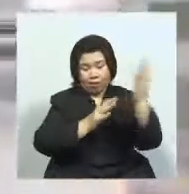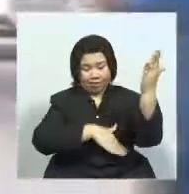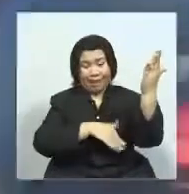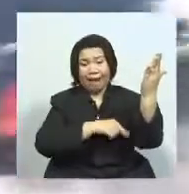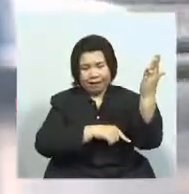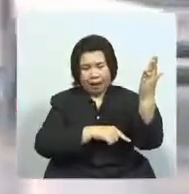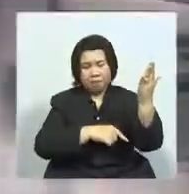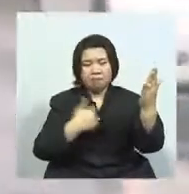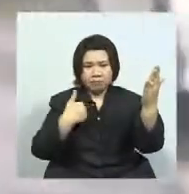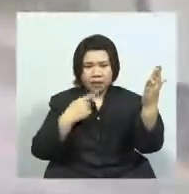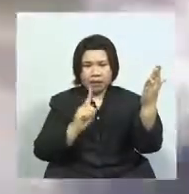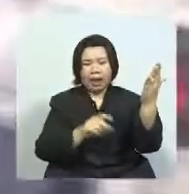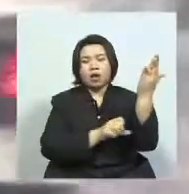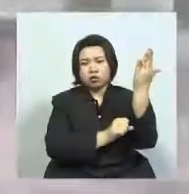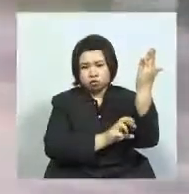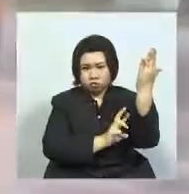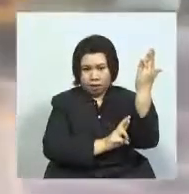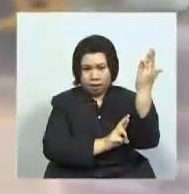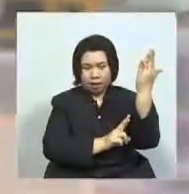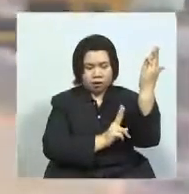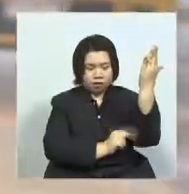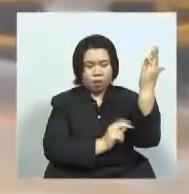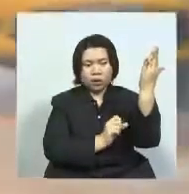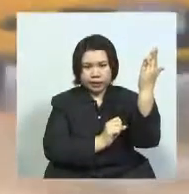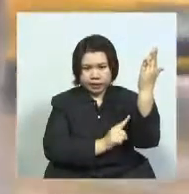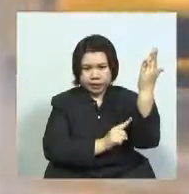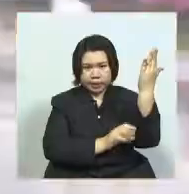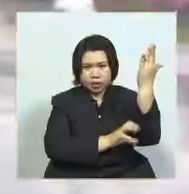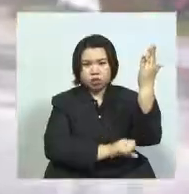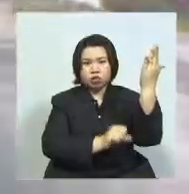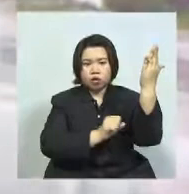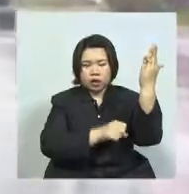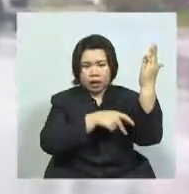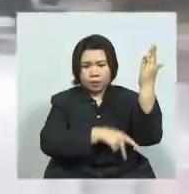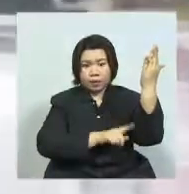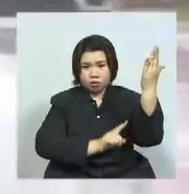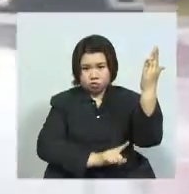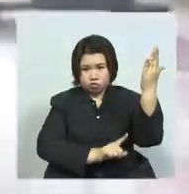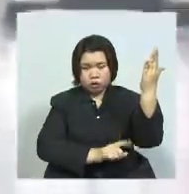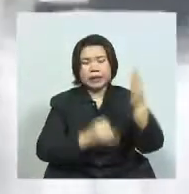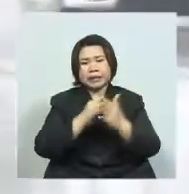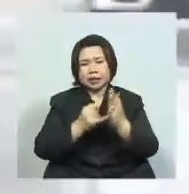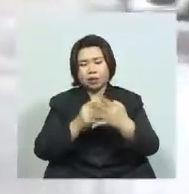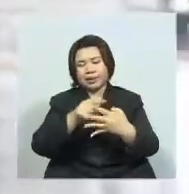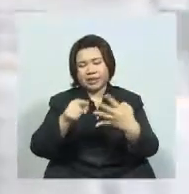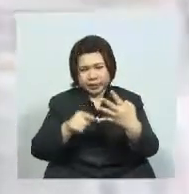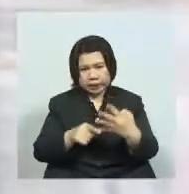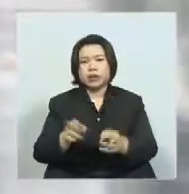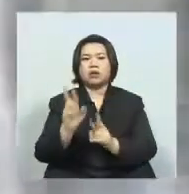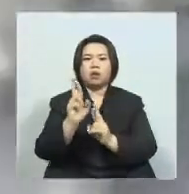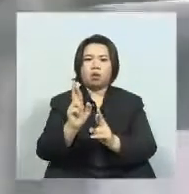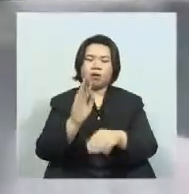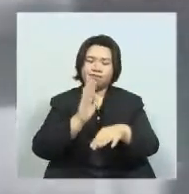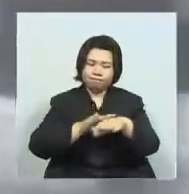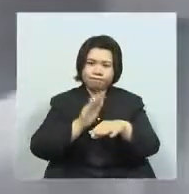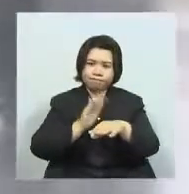เมอสักรู้นี้นะคะไล่เรียงมามีสุรราธทานี shieldักคอร์สีทรรมราช สงขลาแล้ว พัจธลุ่งสี่จัหวดหัๆนี้ ต้อง